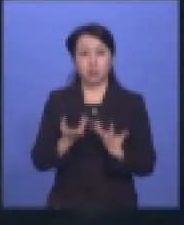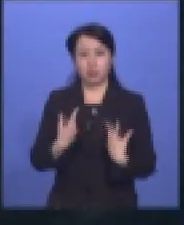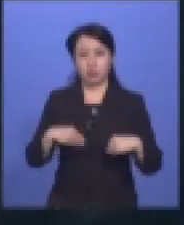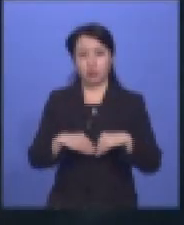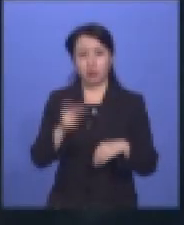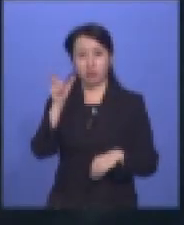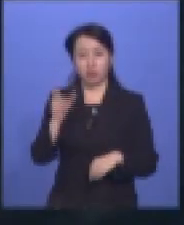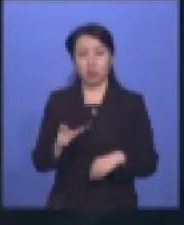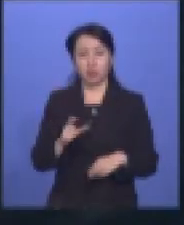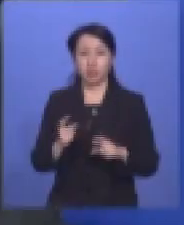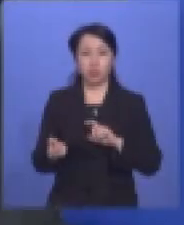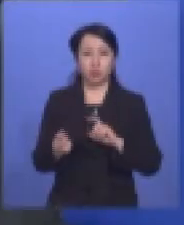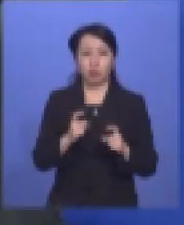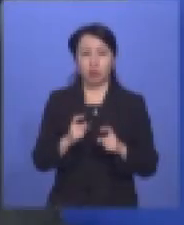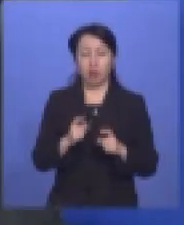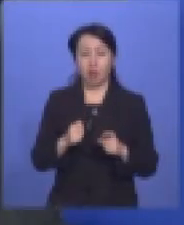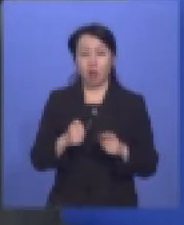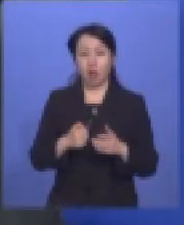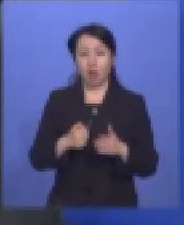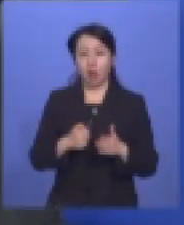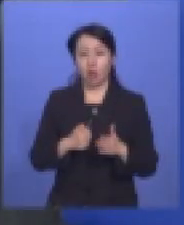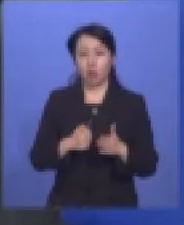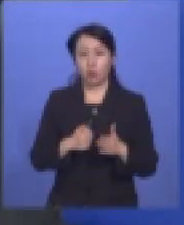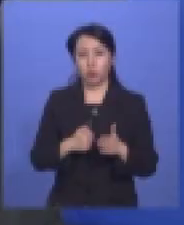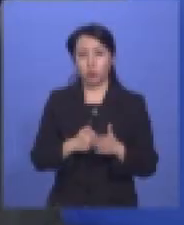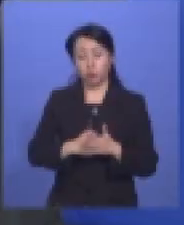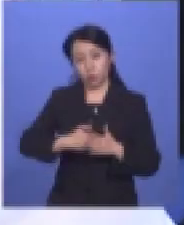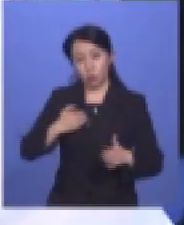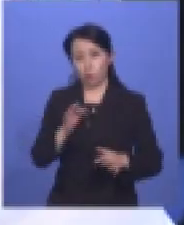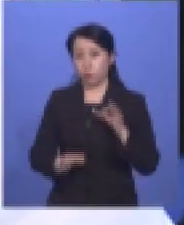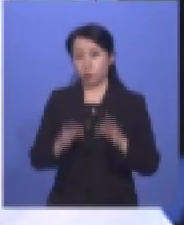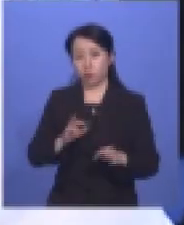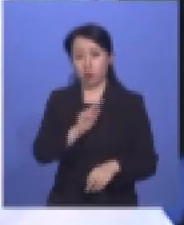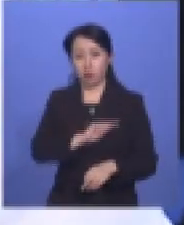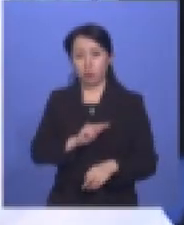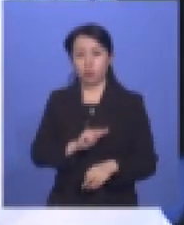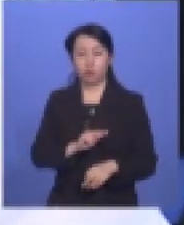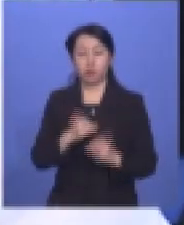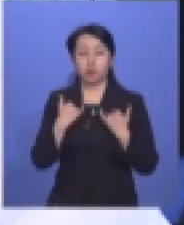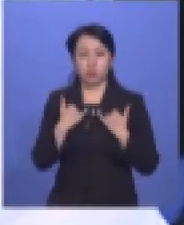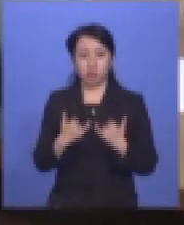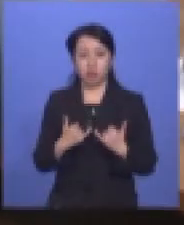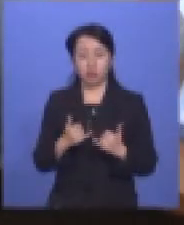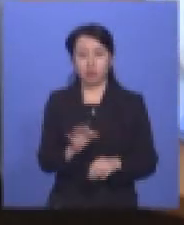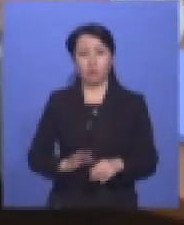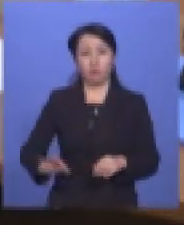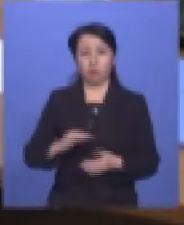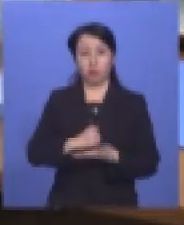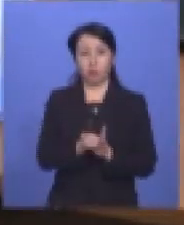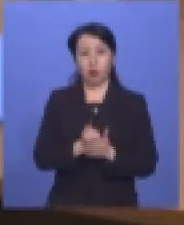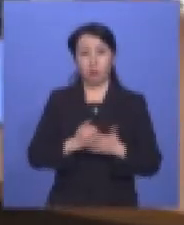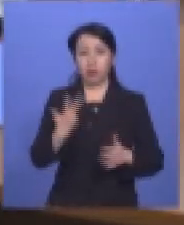решающие семейные гражданские споры не доводя их до суда до сих пор работают продуктивно в настоящее время в области